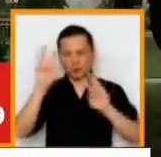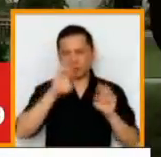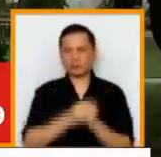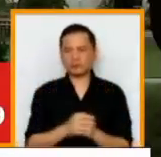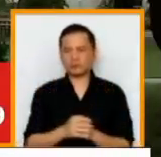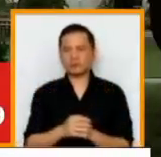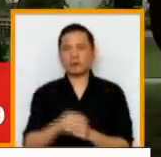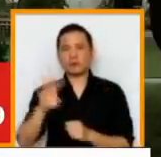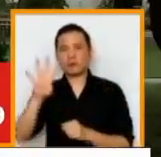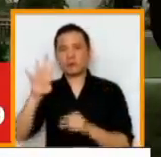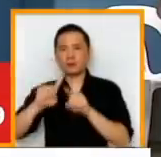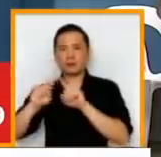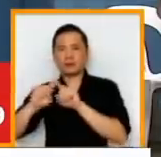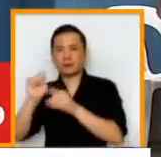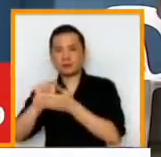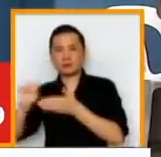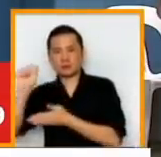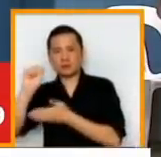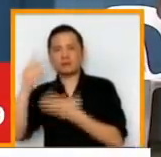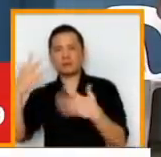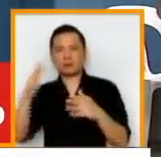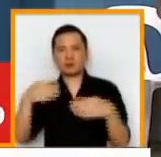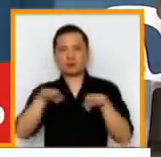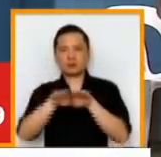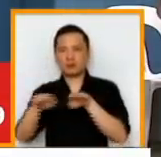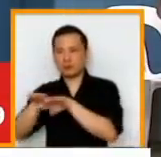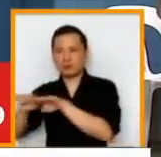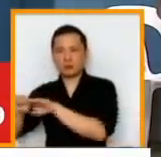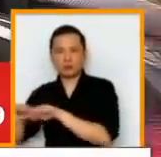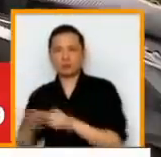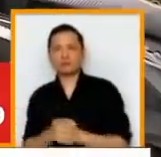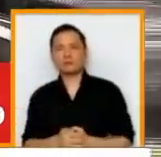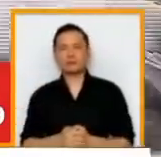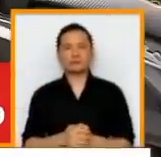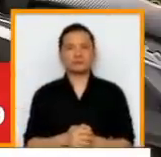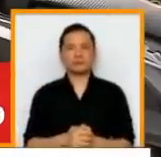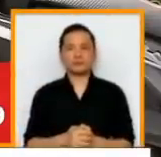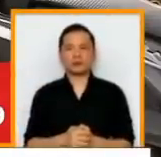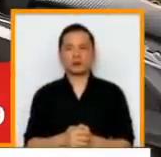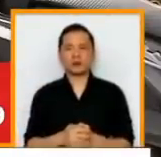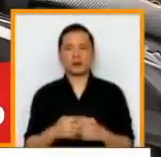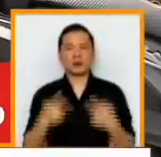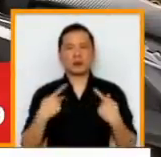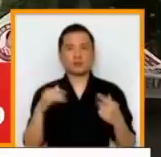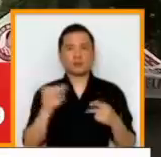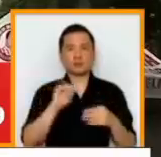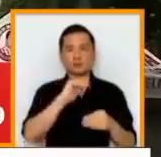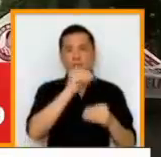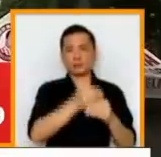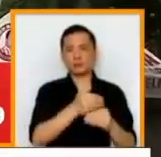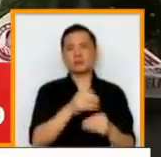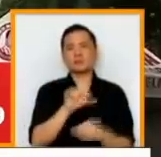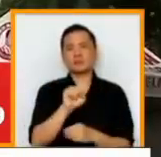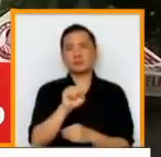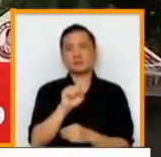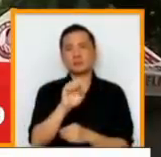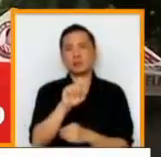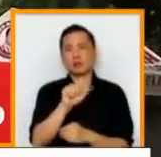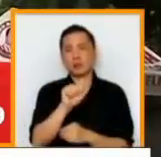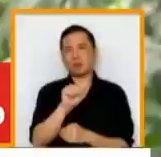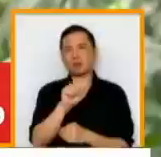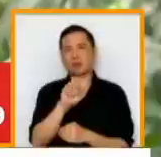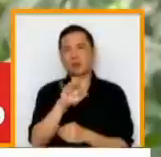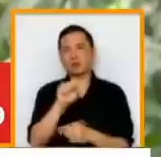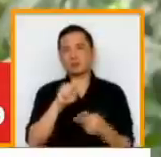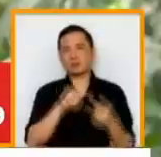at kumbento dahil sa COVID. Bukod sa RVM at Christ the King, naka-lockdown rin ang Stella Maris Convent at Convent of the Holy